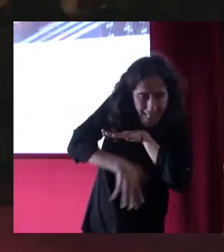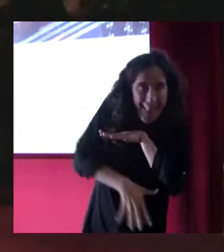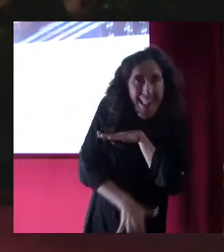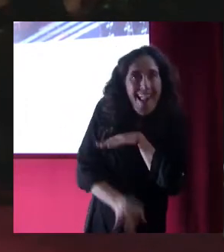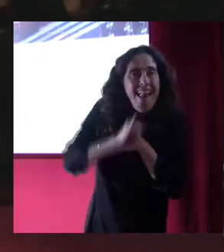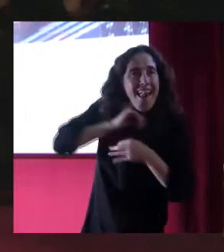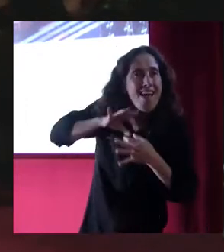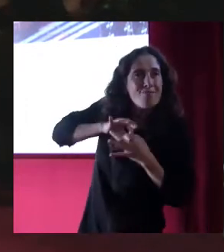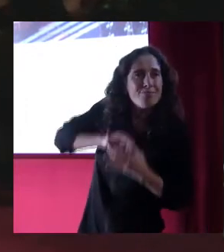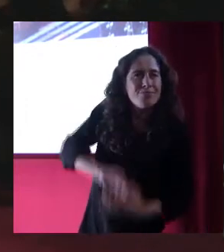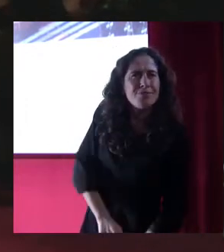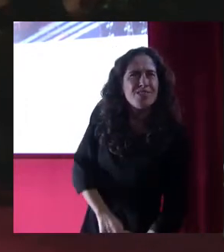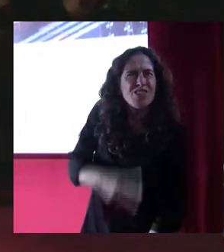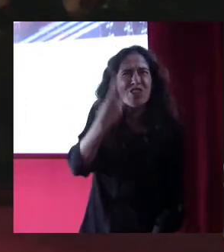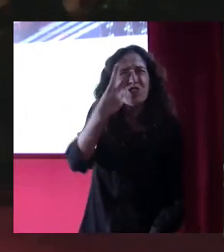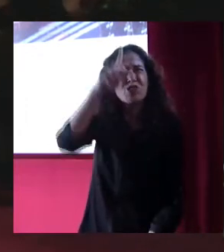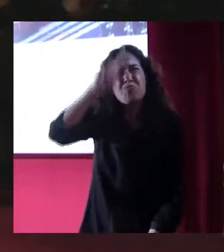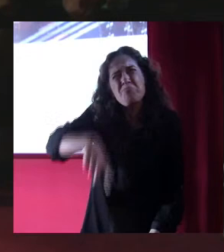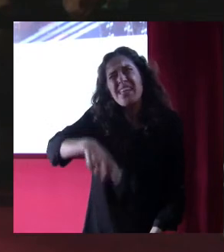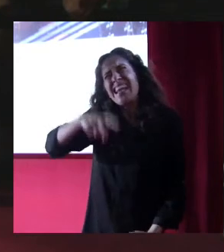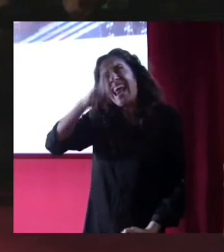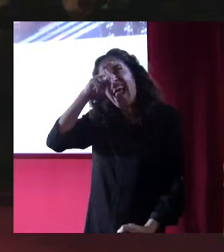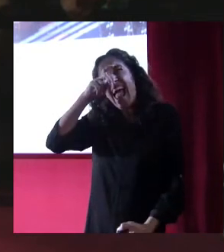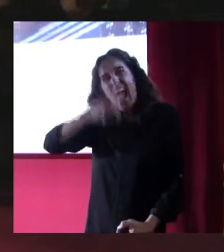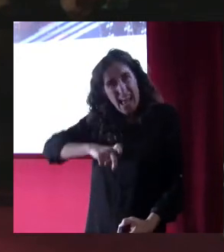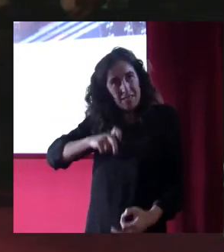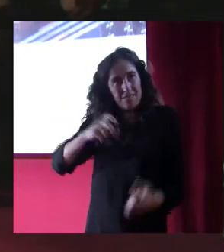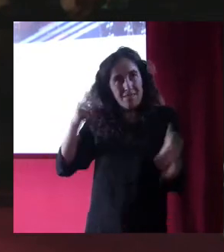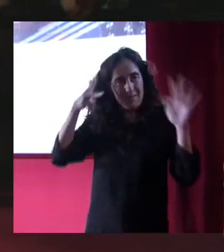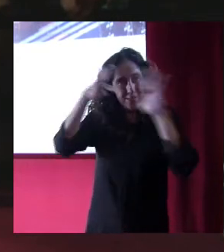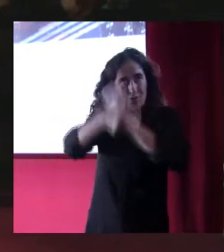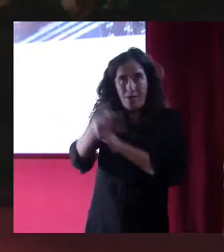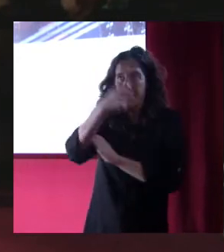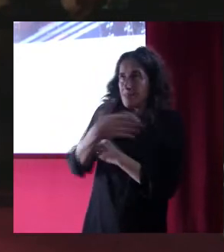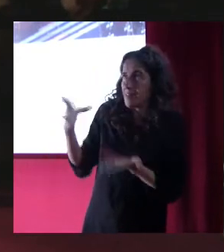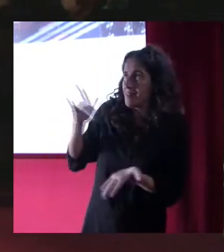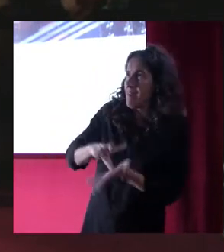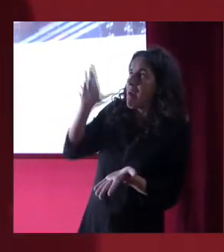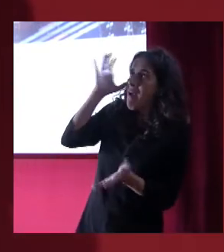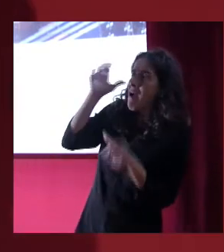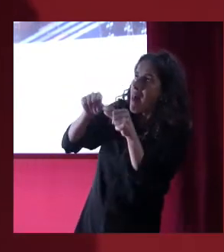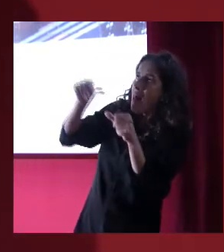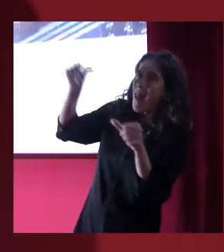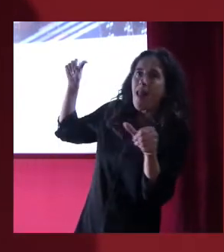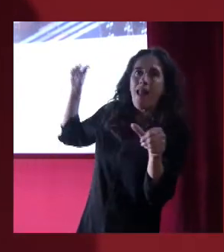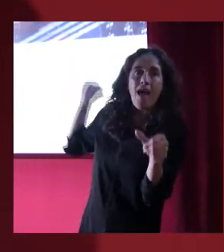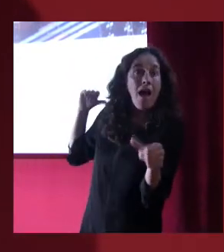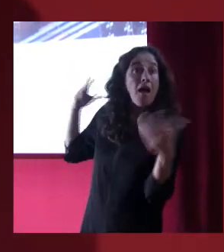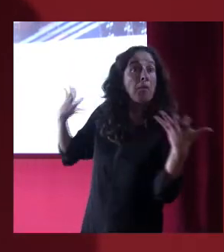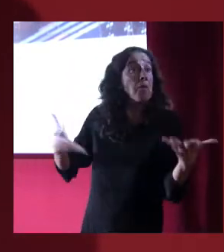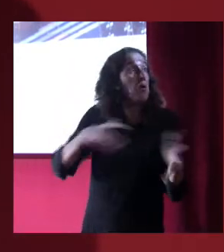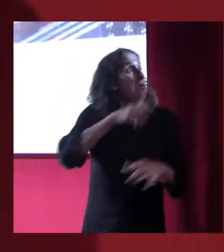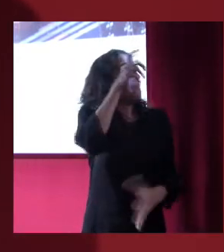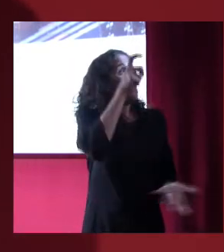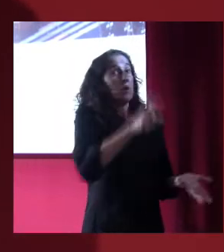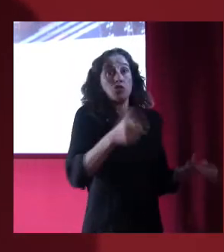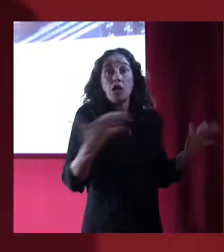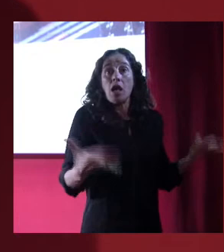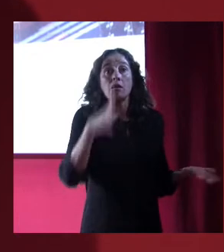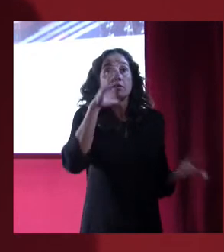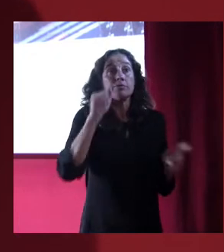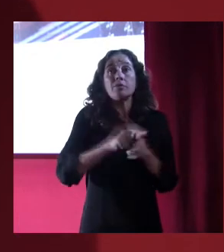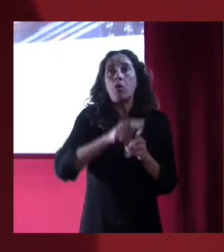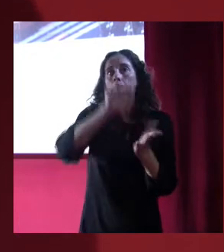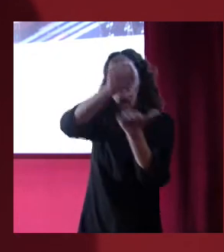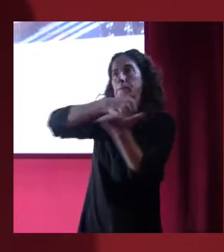més de 2.000 anys d'història et diu moltes coses i les hem d'escoltar. Però els que ens governen estan buidant Barcelona